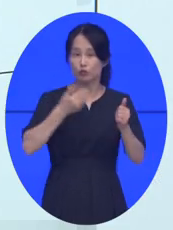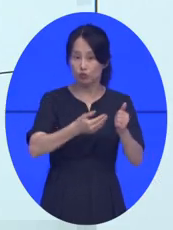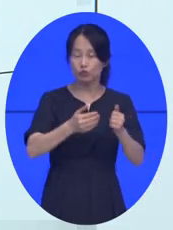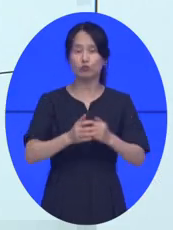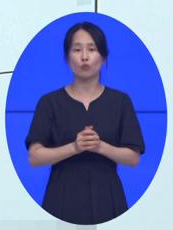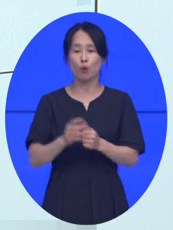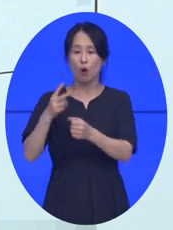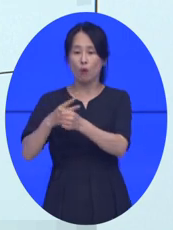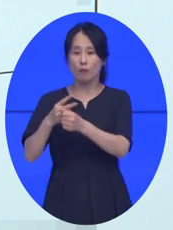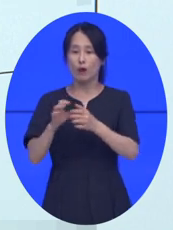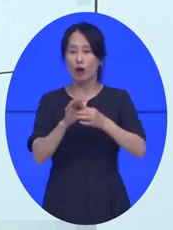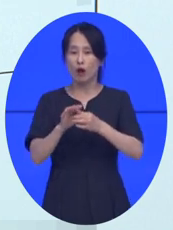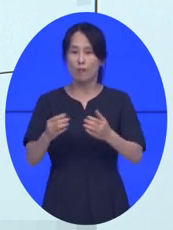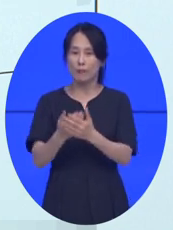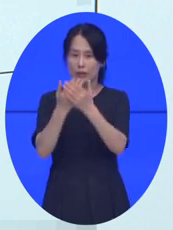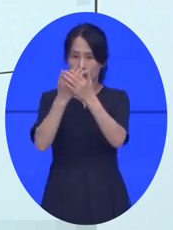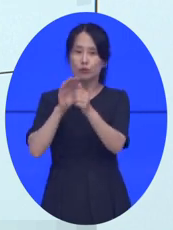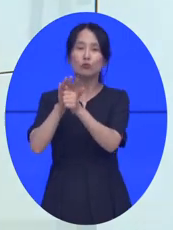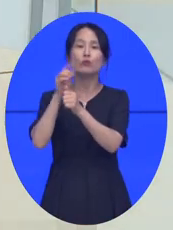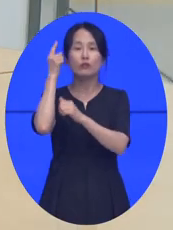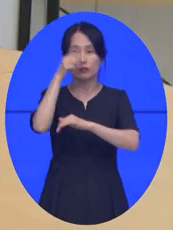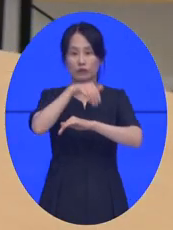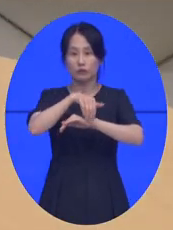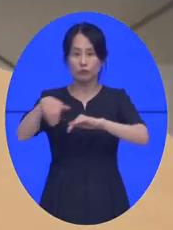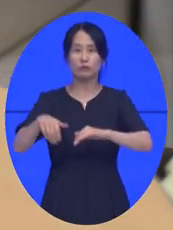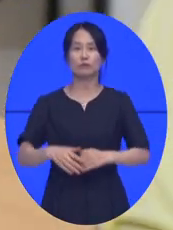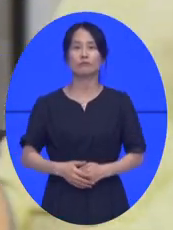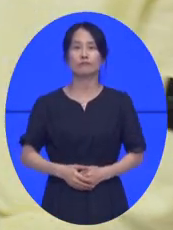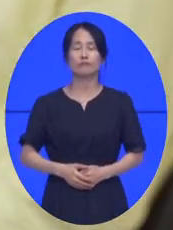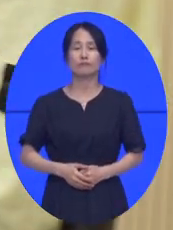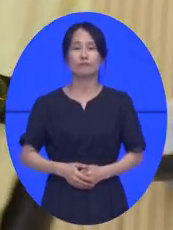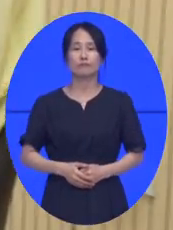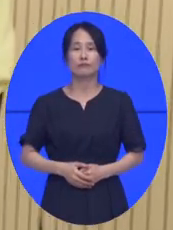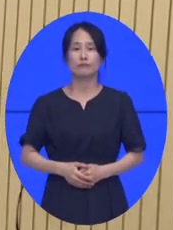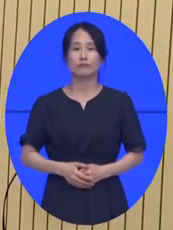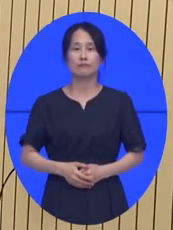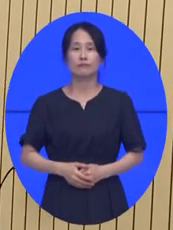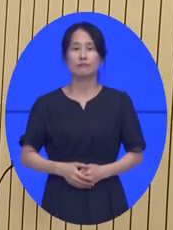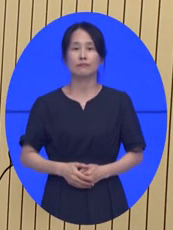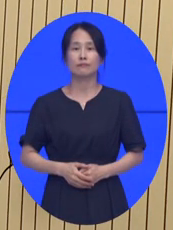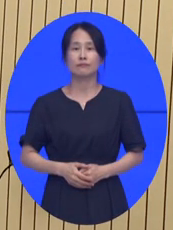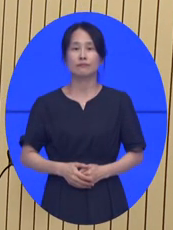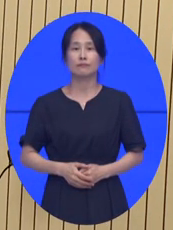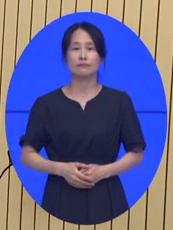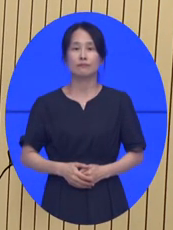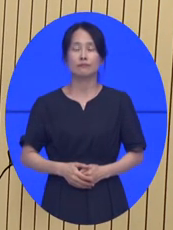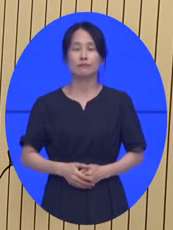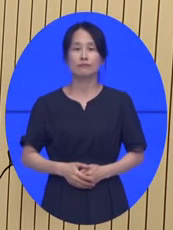멘토링 활동이 활성화되도록 할 방침입니다. 경기 GTV 최창순입니다.